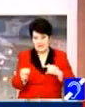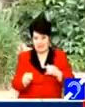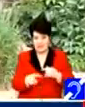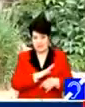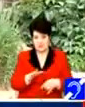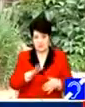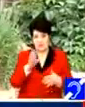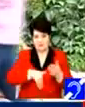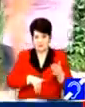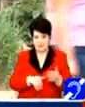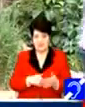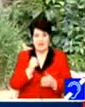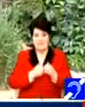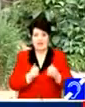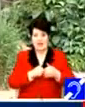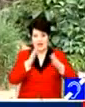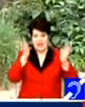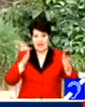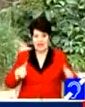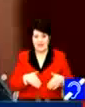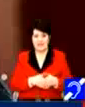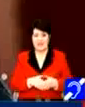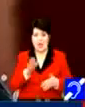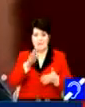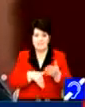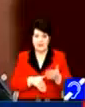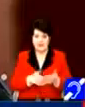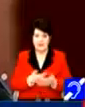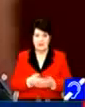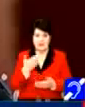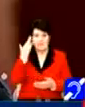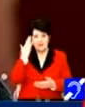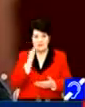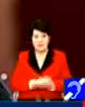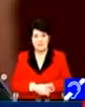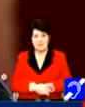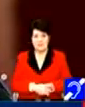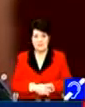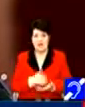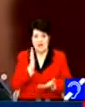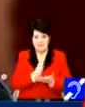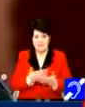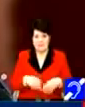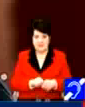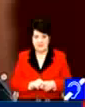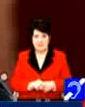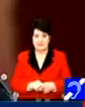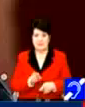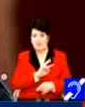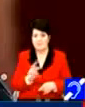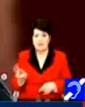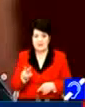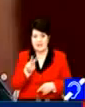fi amendați. Pentru fiecare gheretă se aplică amendă. Și acum imaginați-vă, având toate aceste calcule de mii de